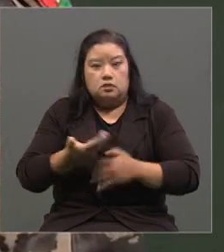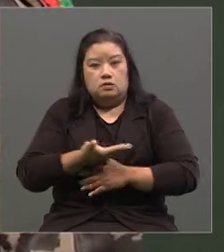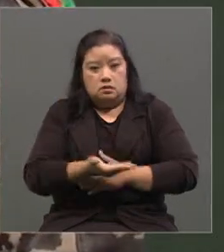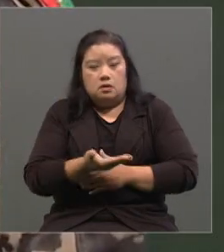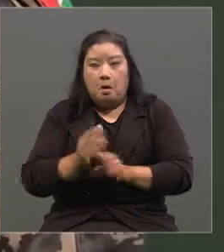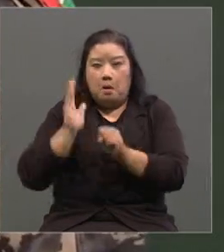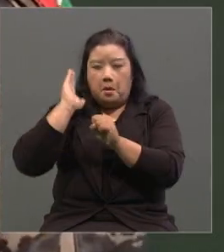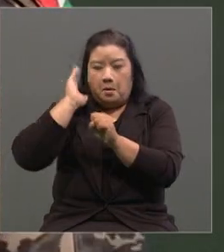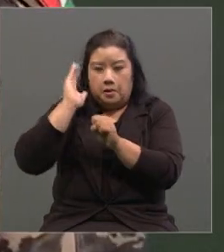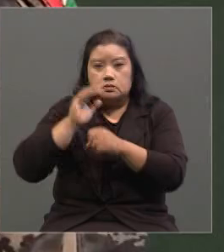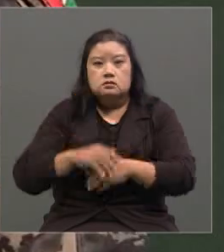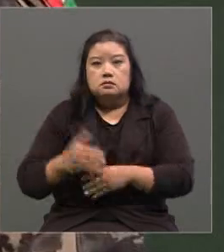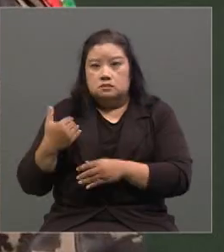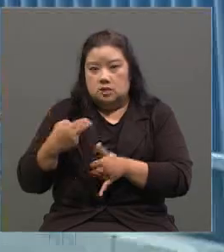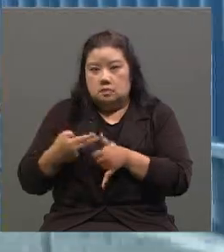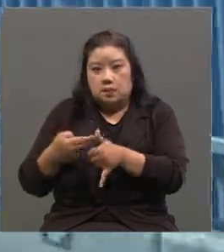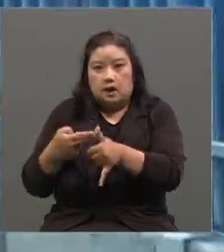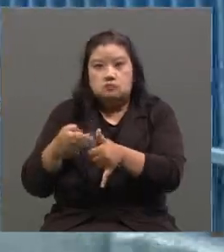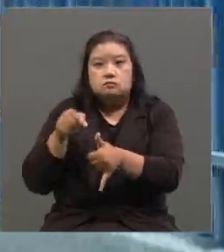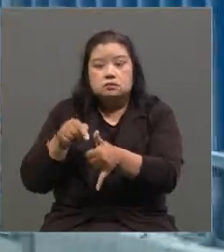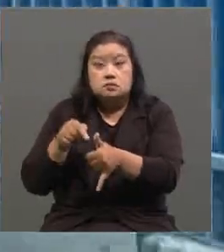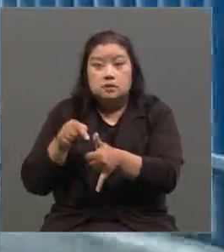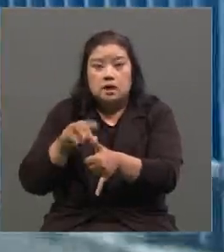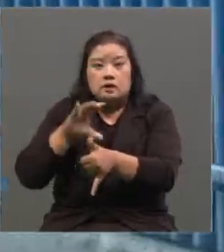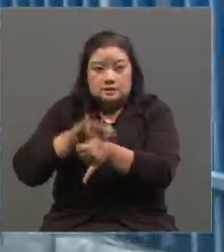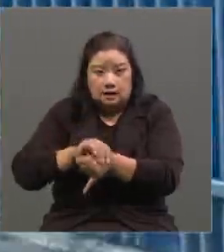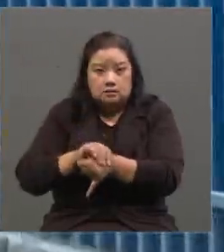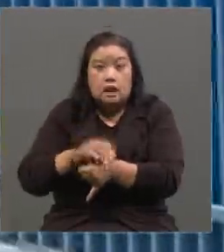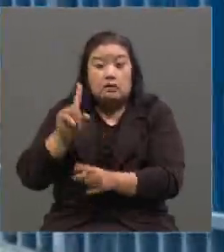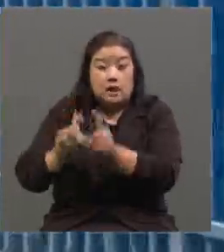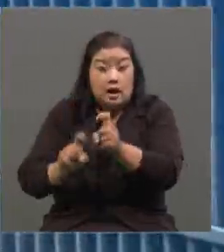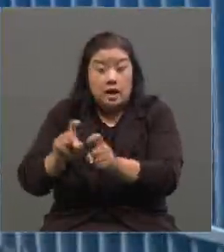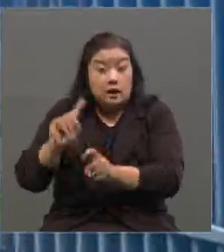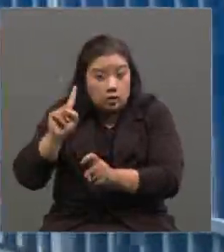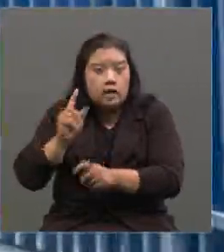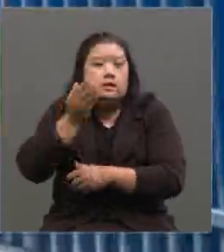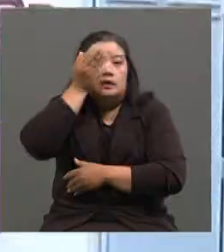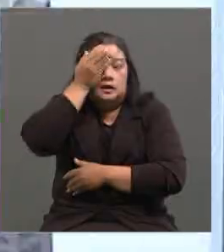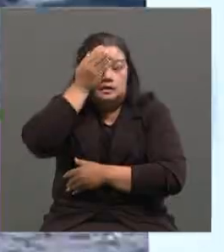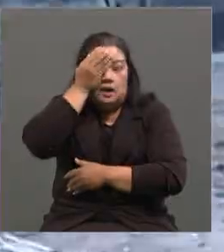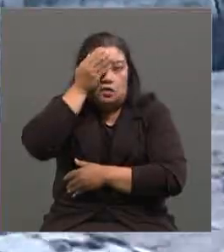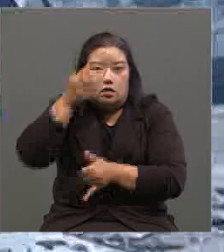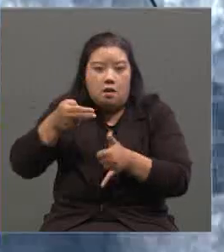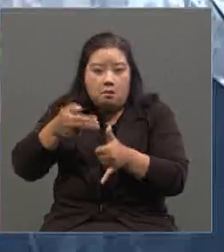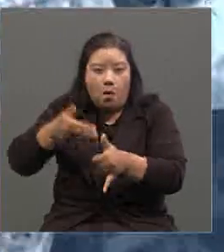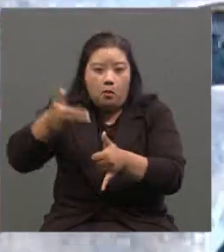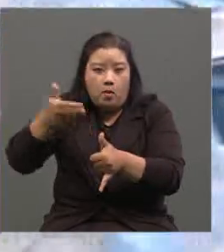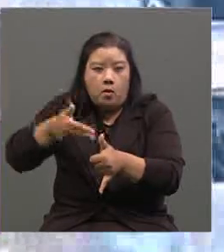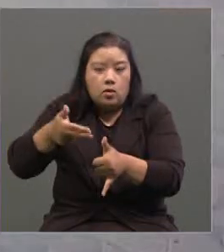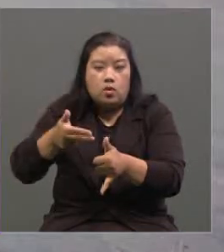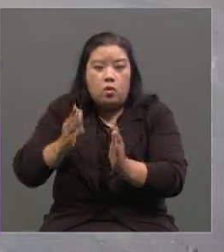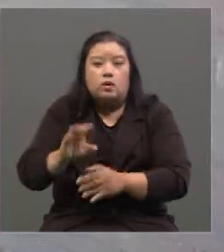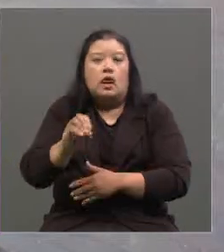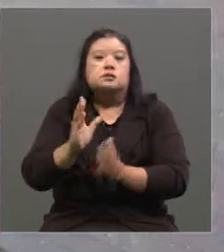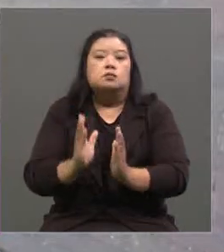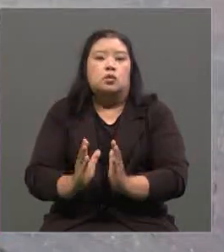แบบนี้เลยนะครับว่ามีตัวประกันเนี่ยเสียชีวิตจากปฏิบัติการโจมตีทางอากาศของอิสราเอลนะเขายืันมาบอกว่าตอนนี้เนี่ยเกือบ 50